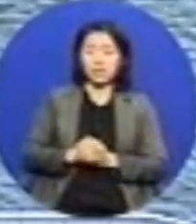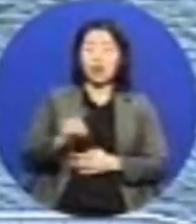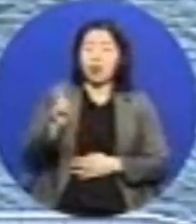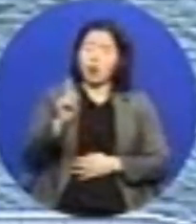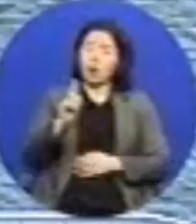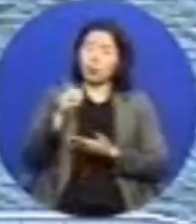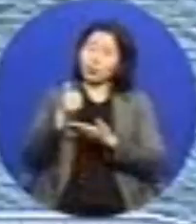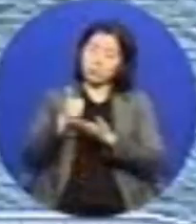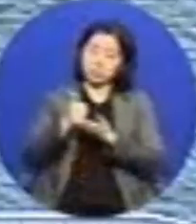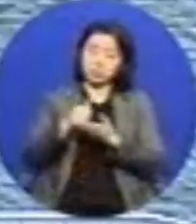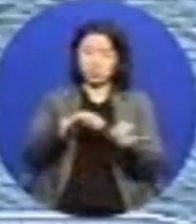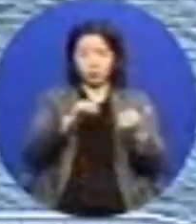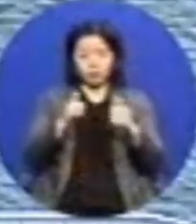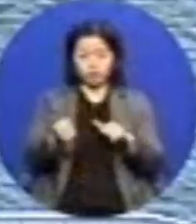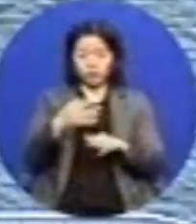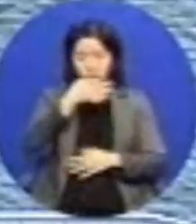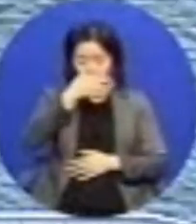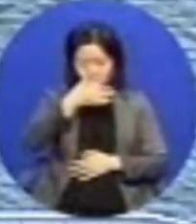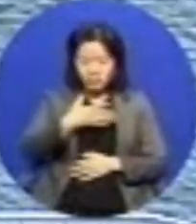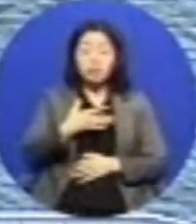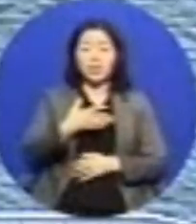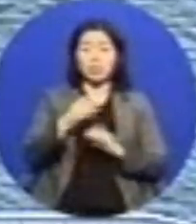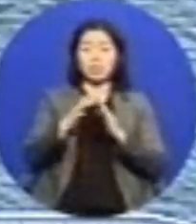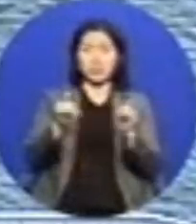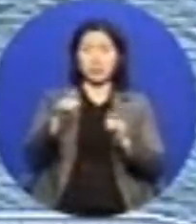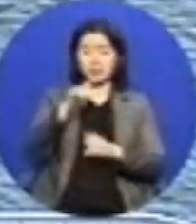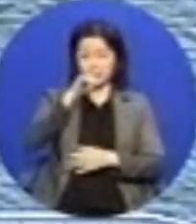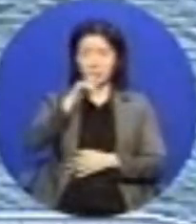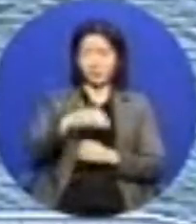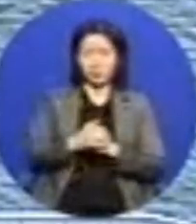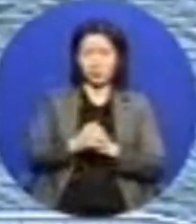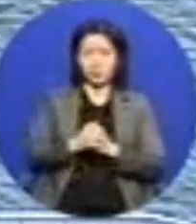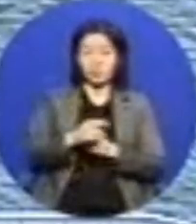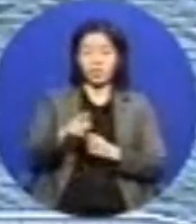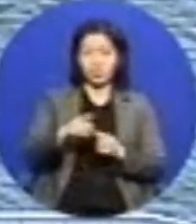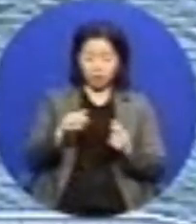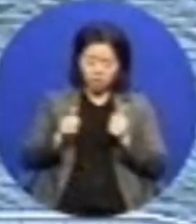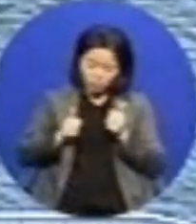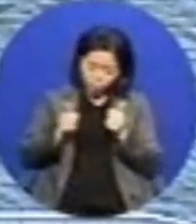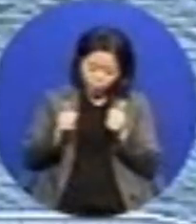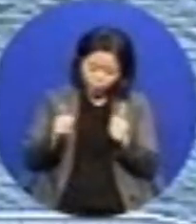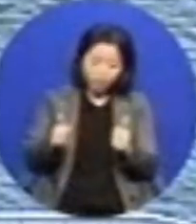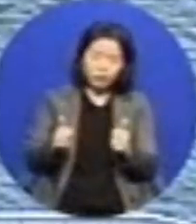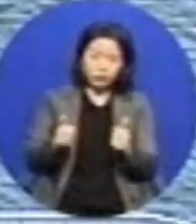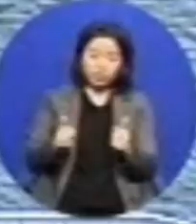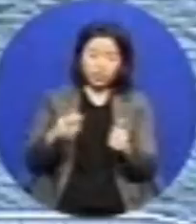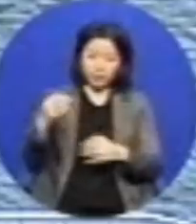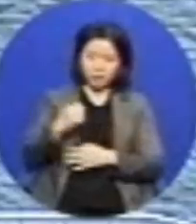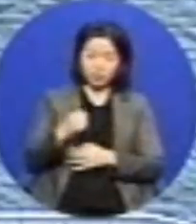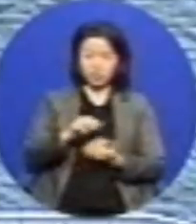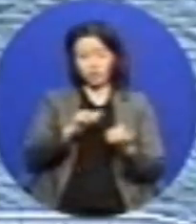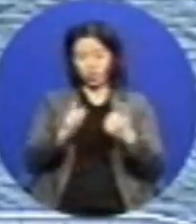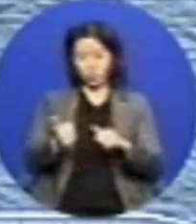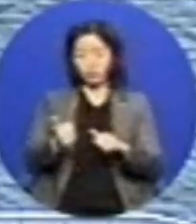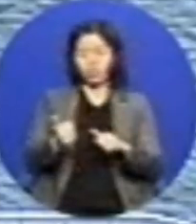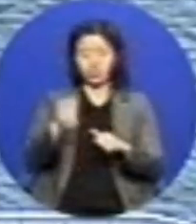어떤분은 죽는 게 힘들다는 분도 있어요 그건 노력으로 죽으려고 하니까 그랬습니다